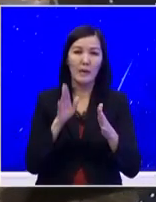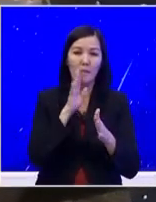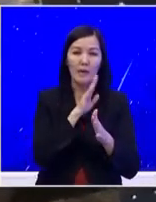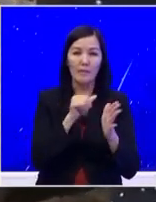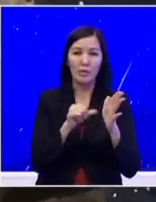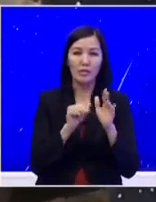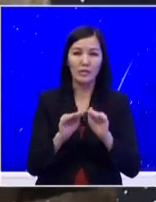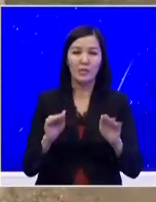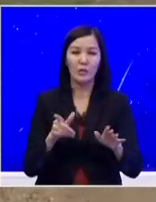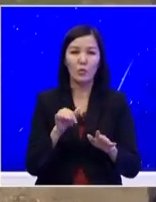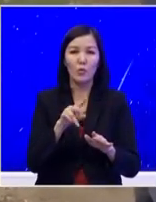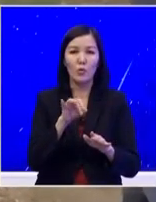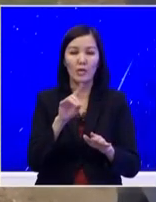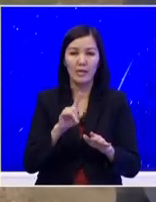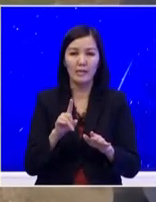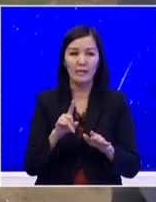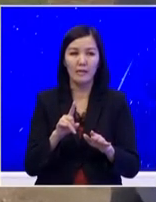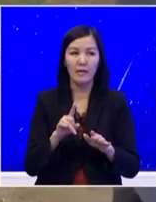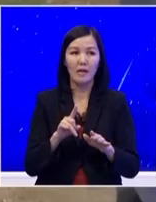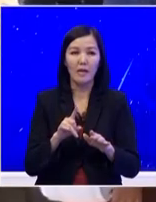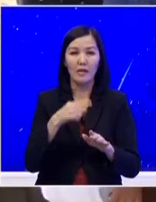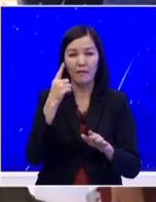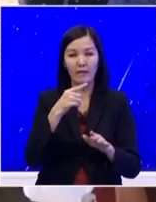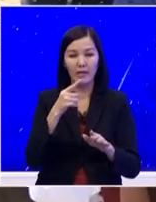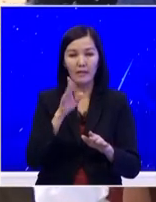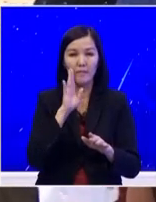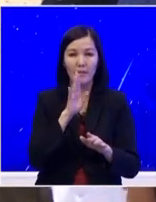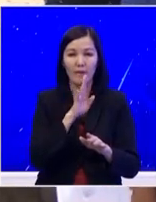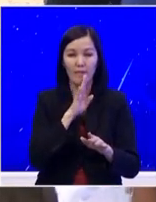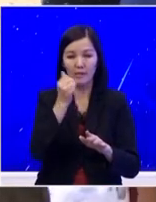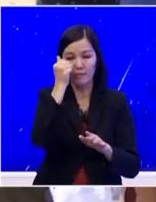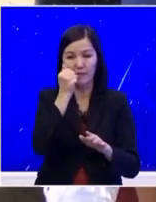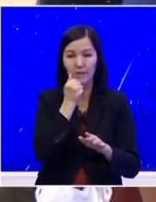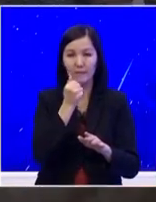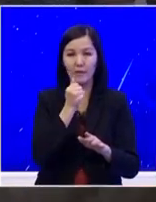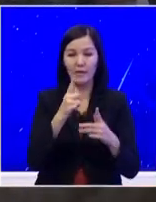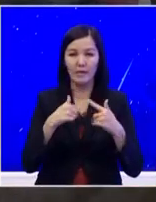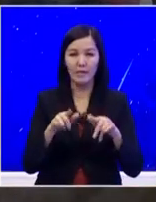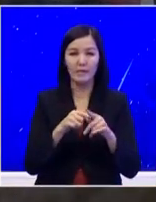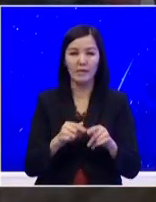Гульназ Абайкызы. «Ваше неравнодушие сплачивает», – говорит она, выражая благодарность организаторам.